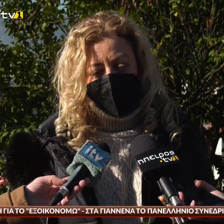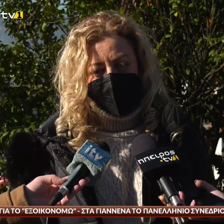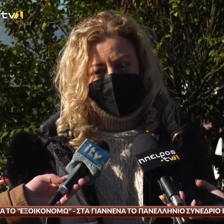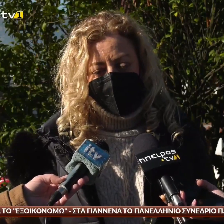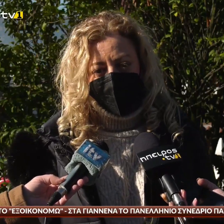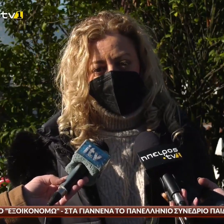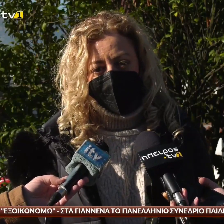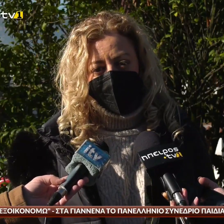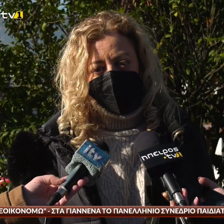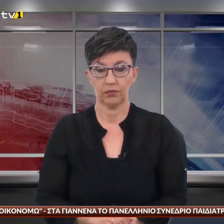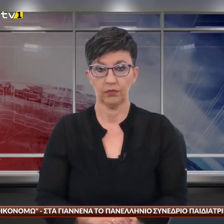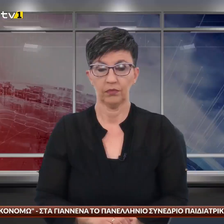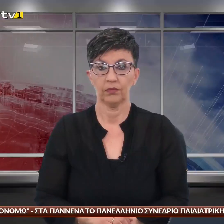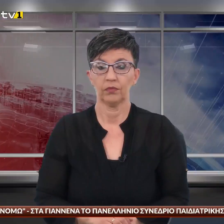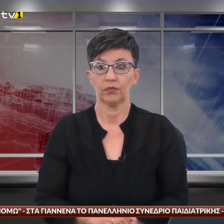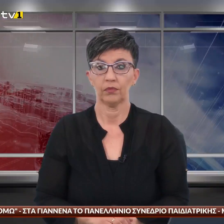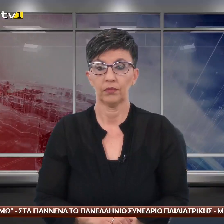και απαίτηση αυτό.